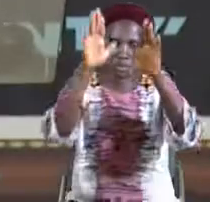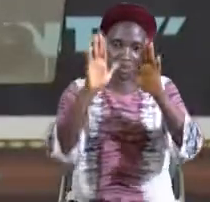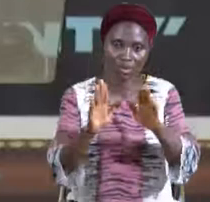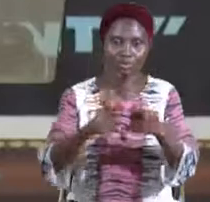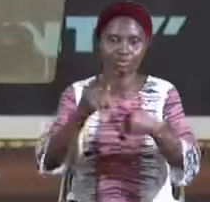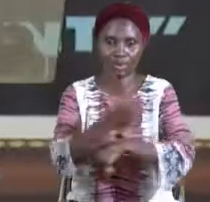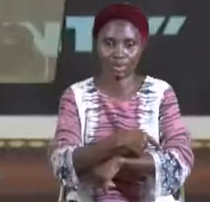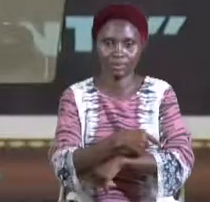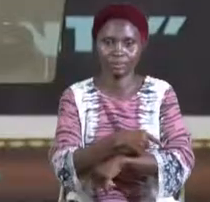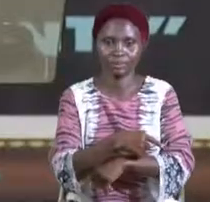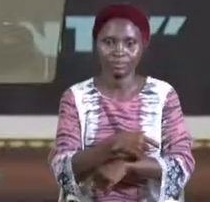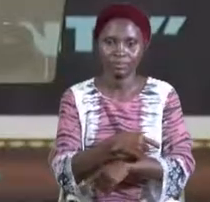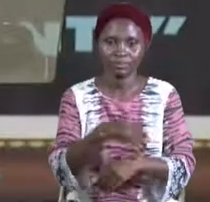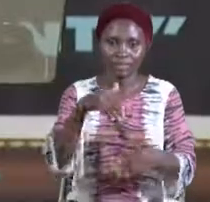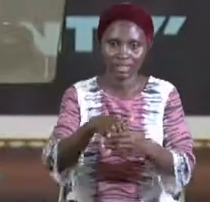Psaume